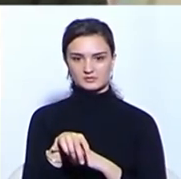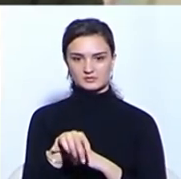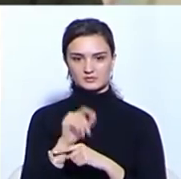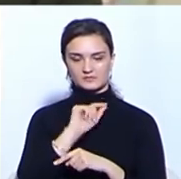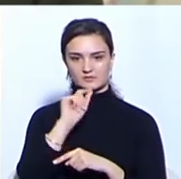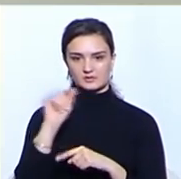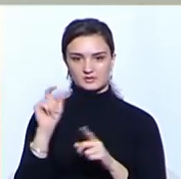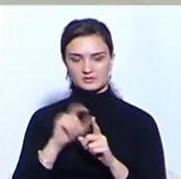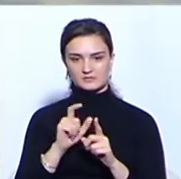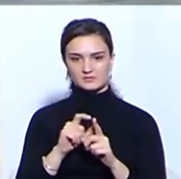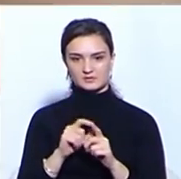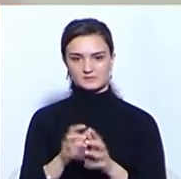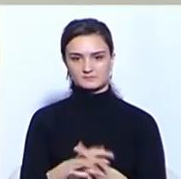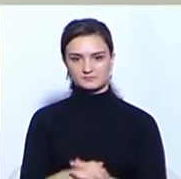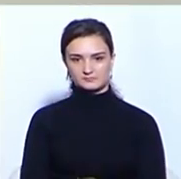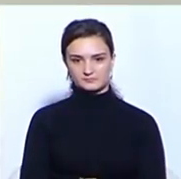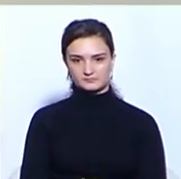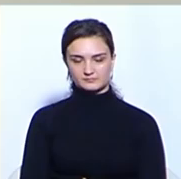და გვიწერს სიტყვას.